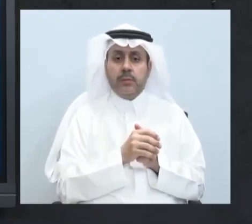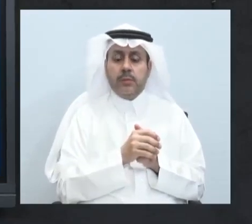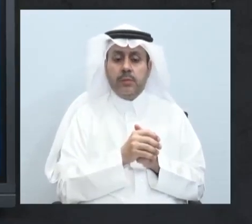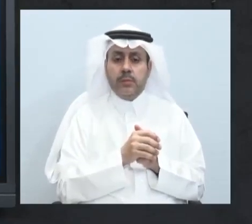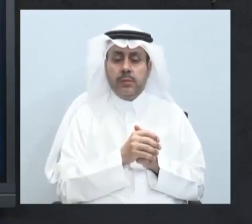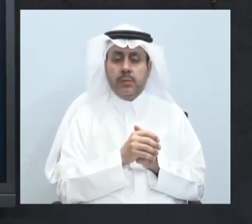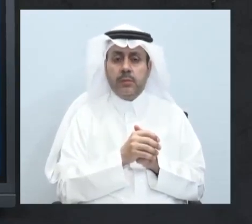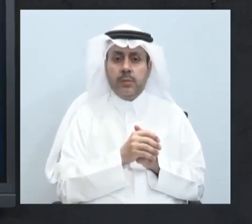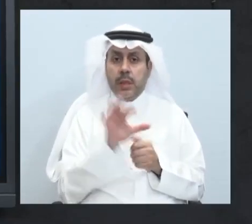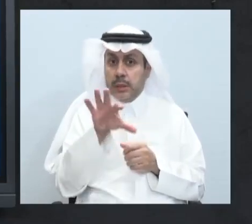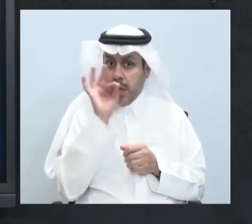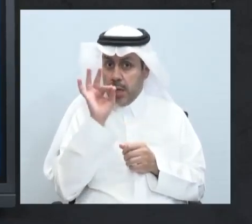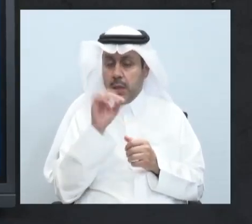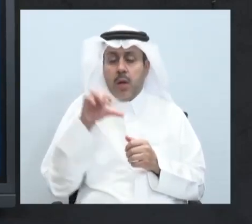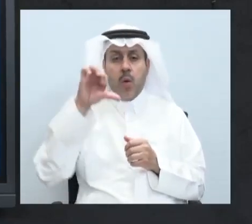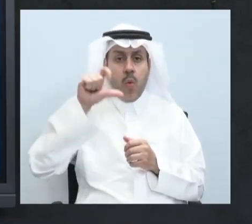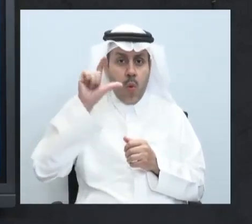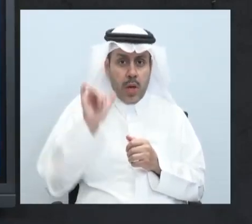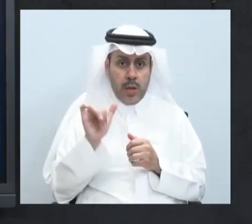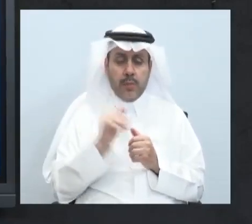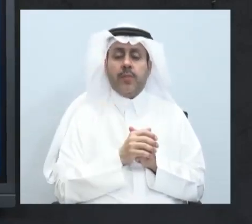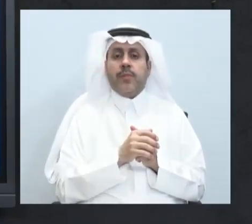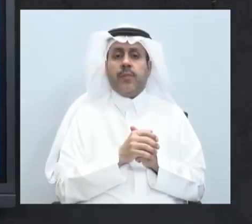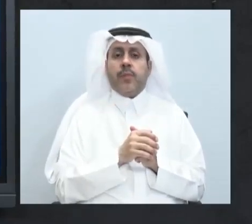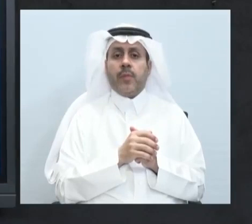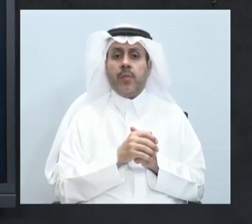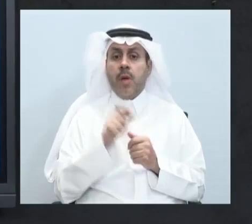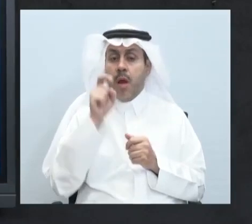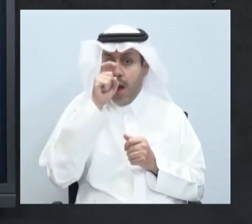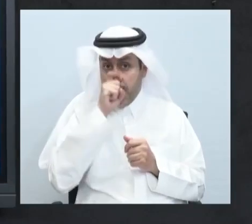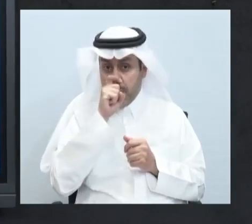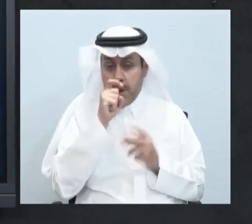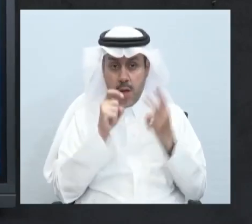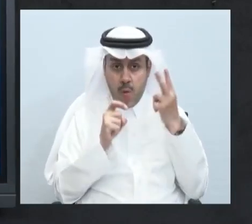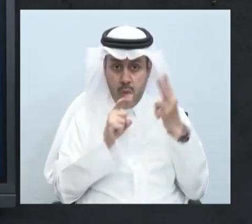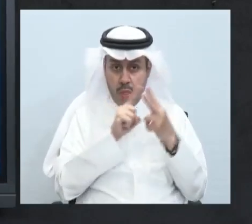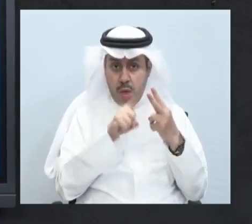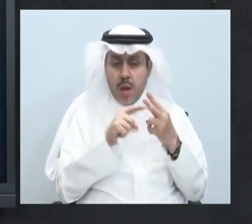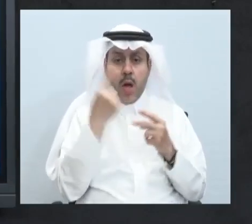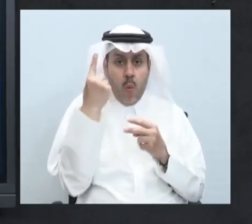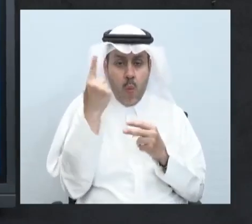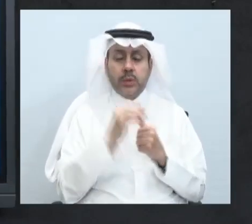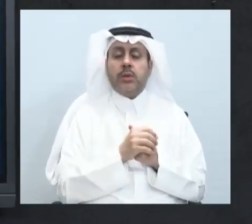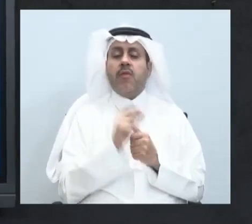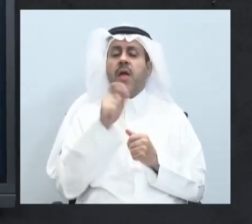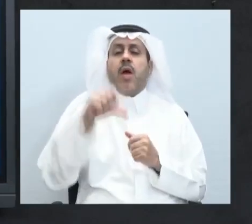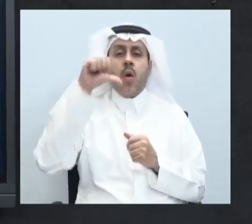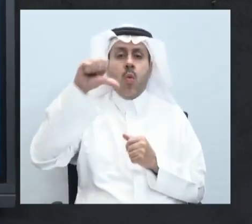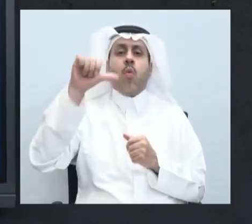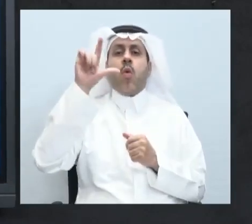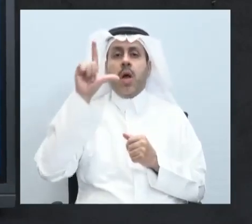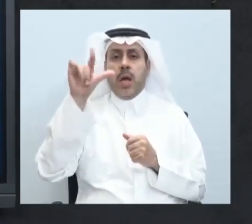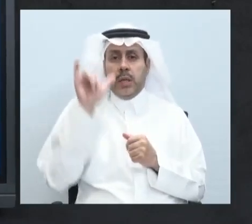الولي فاذا وقع هذا وقع هذا من خلال الامر اما احدهما او اجتمع فهذا هو ولي الامر